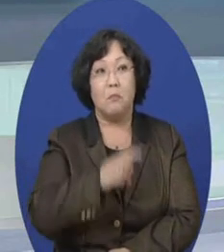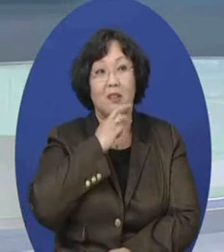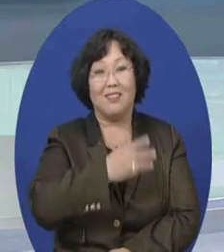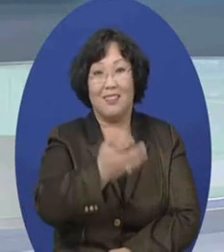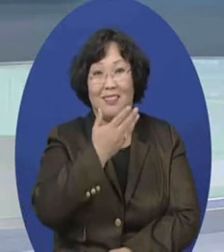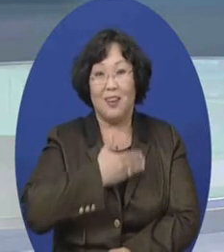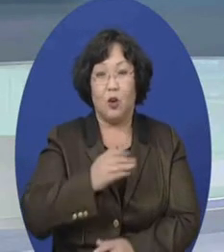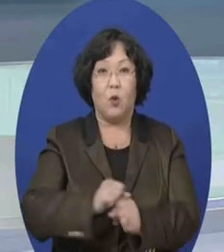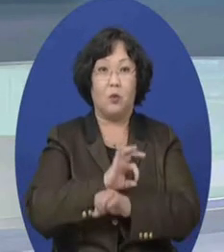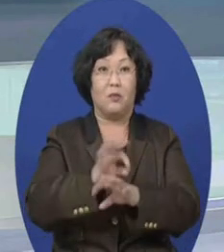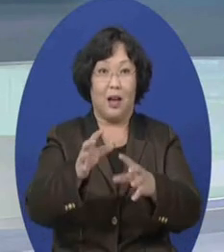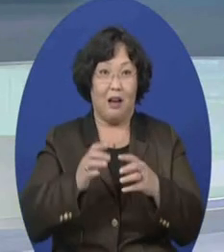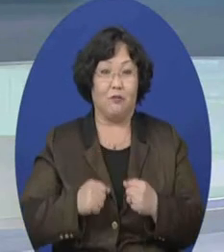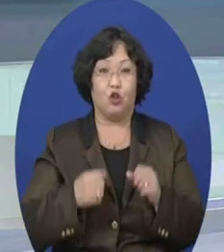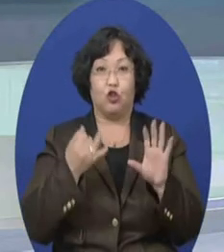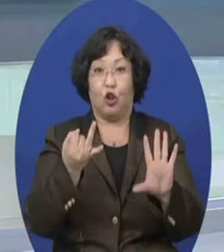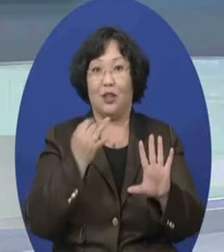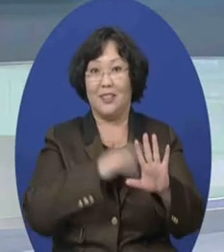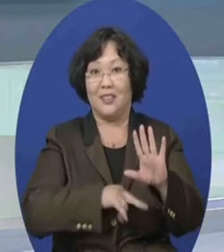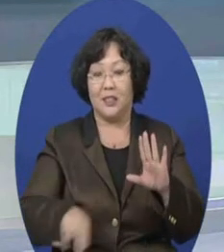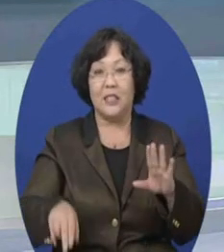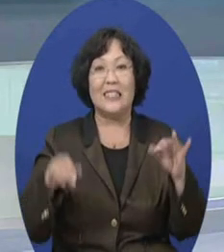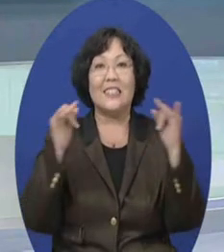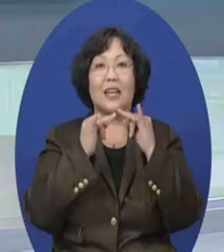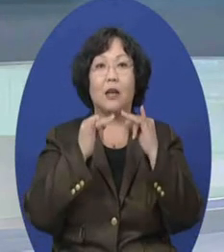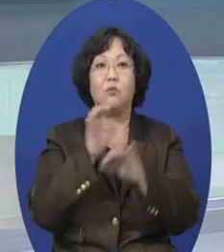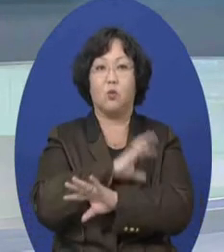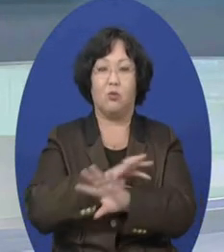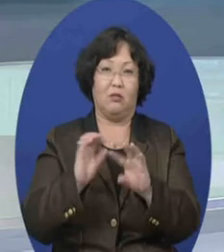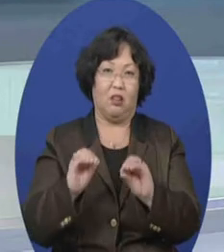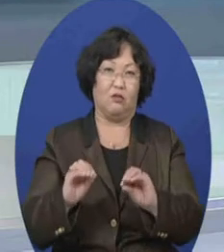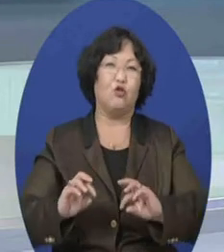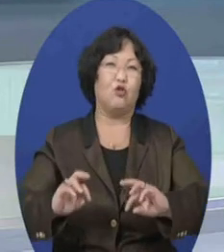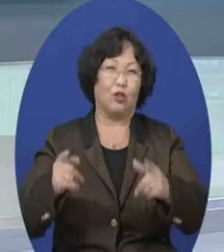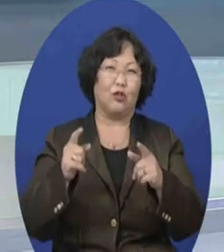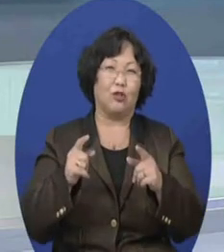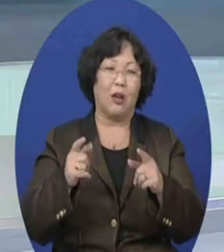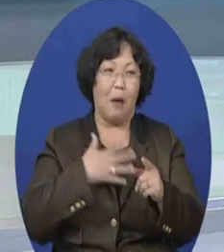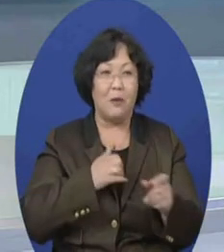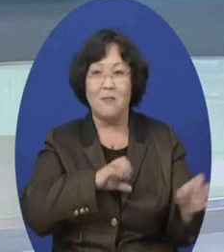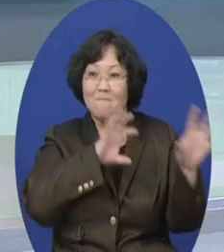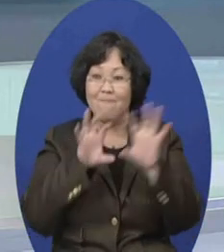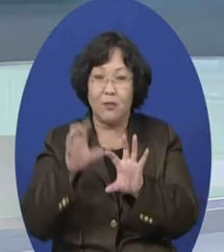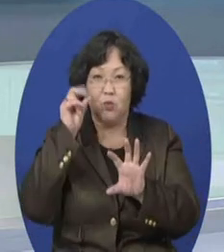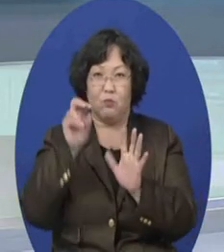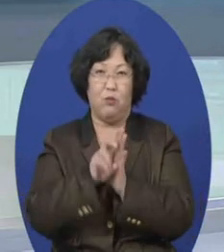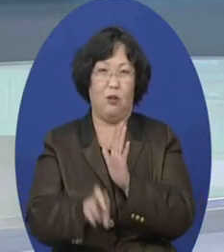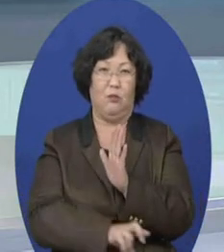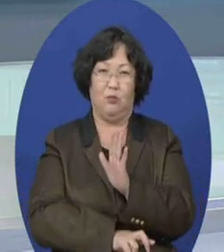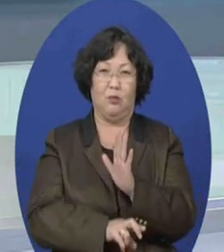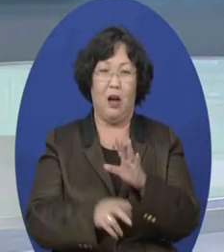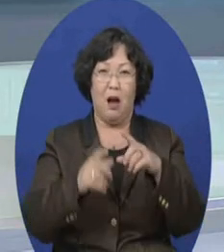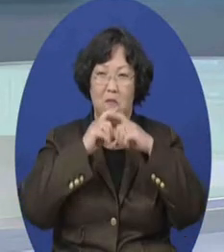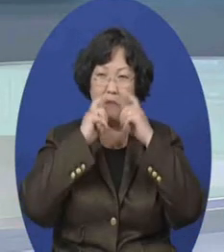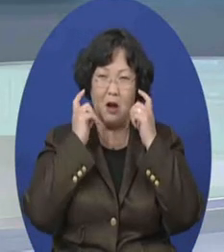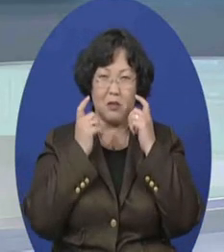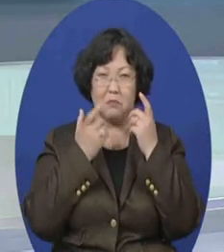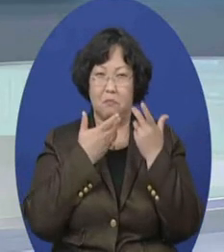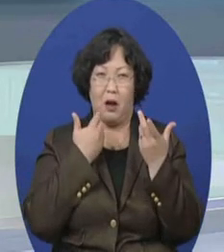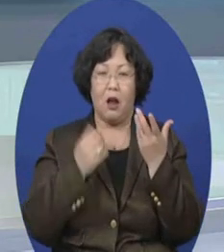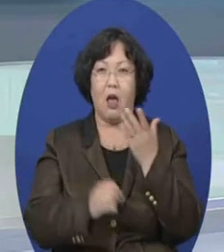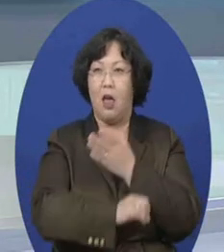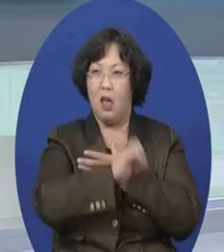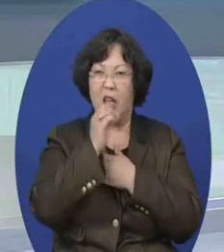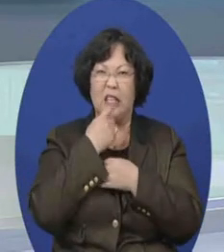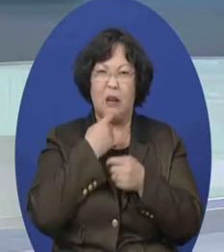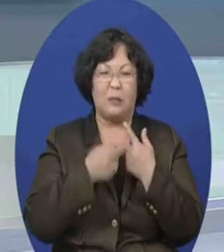бол халдвар авсан нийслэлийн 7 цэцэрлэг цахин байдлыг шилжсэн байна. Цэцэрлэг хүүхдүүд амны хаалтгүй унжиж байгаа учраас эрсдэлтэй байгааг багш нар хэлж